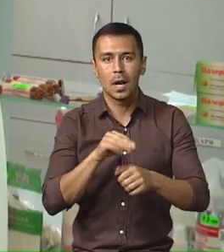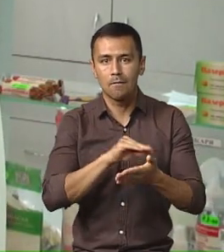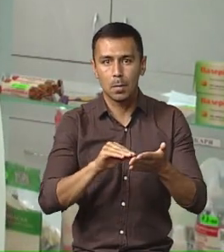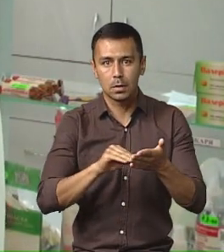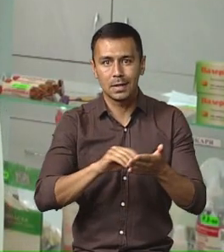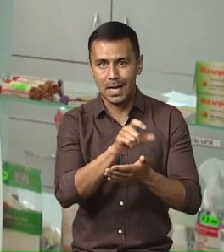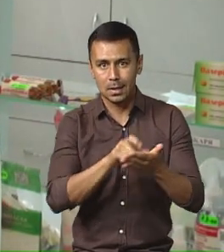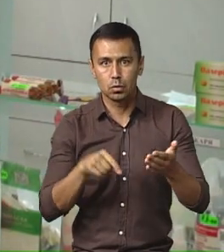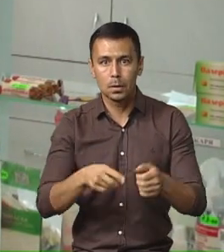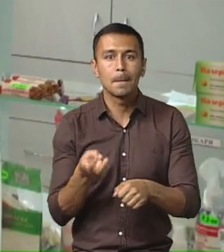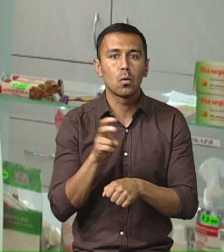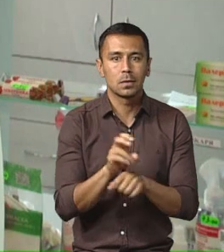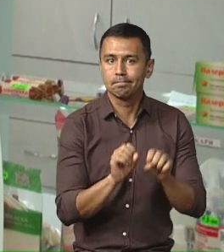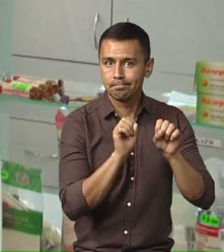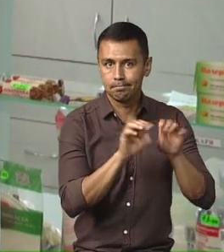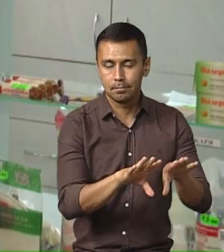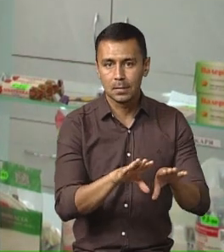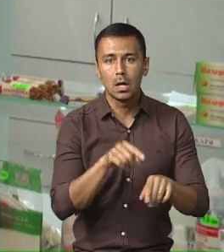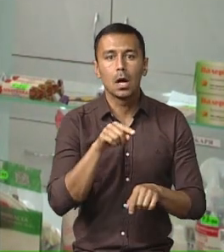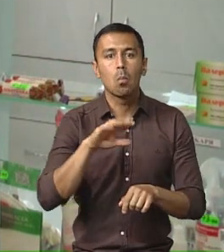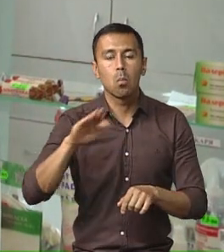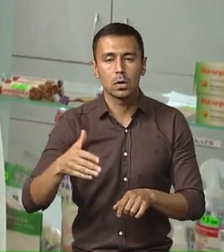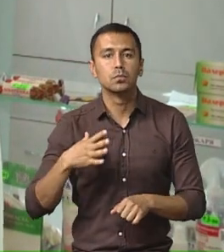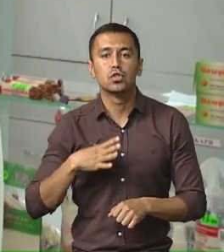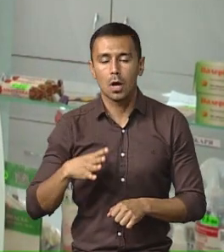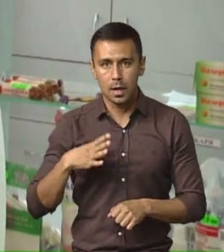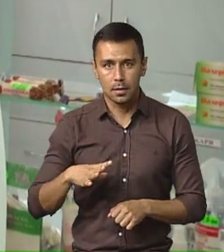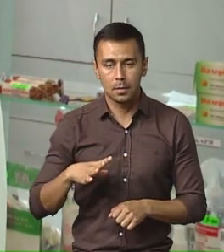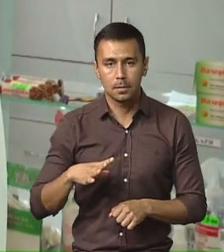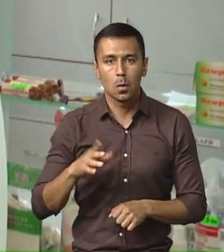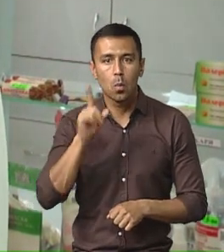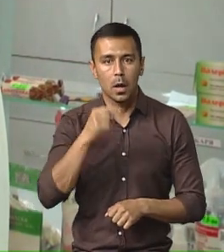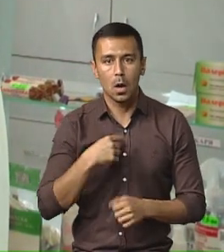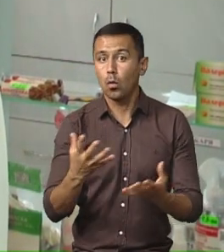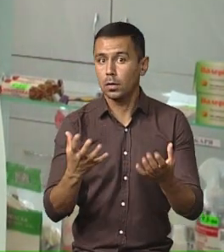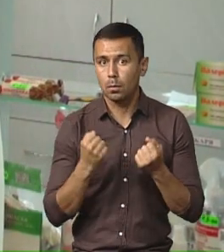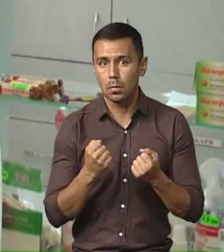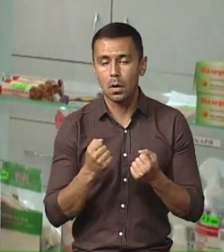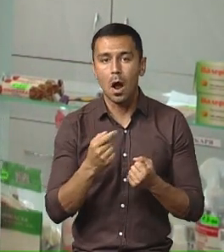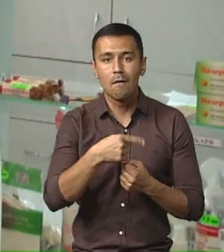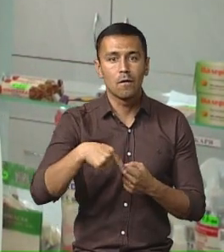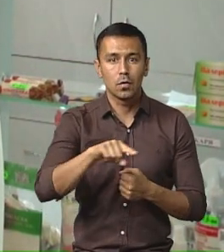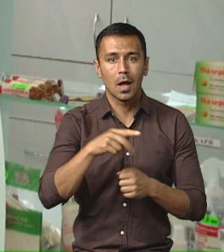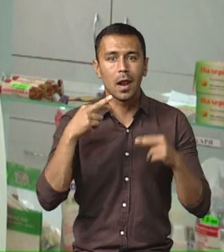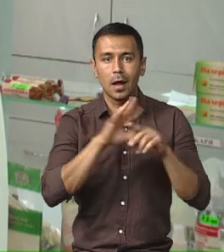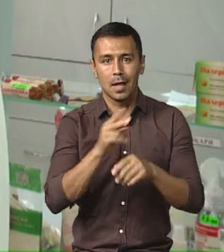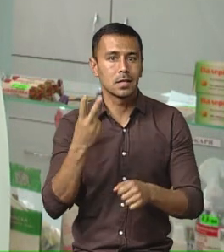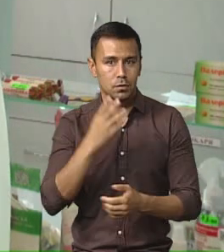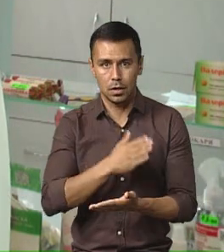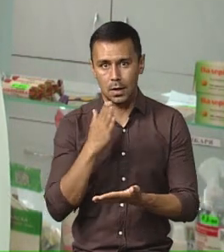рецепт, сюди приходить, сюди здавати і потім чекати, поки я отримаю. А вони ліки не завжди